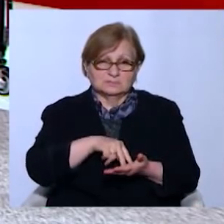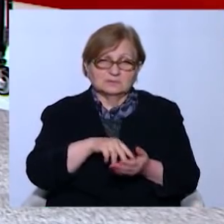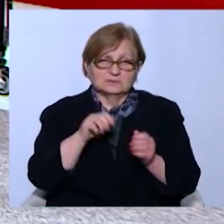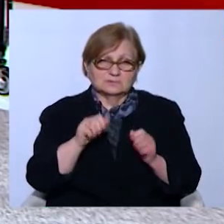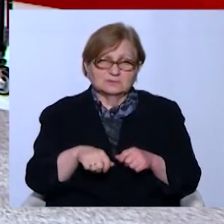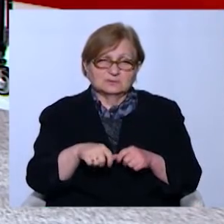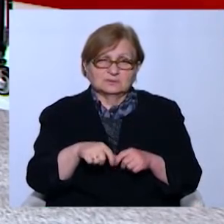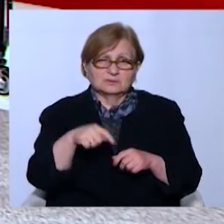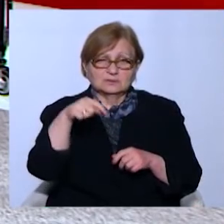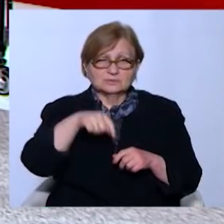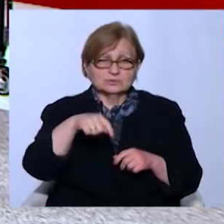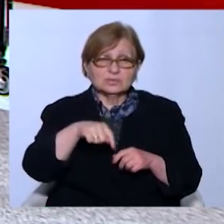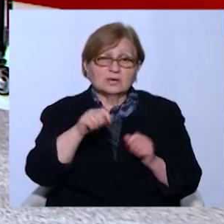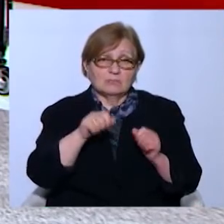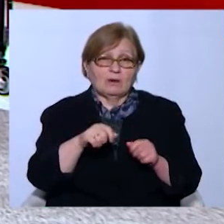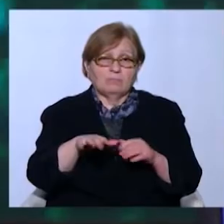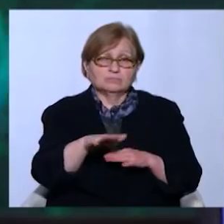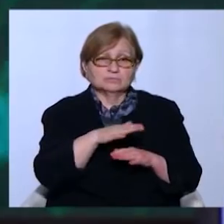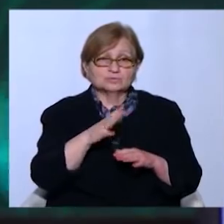შეიძლება ფუძეში ქონდეს ხუთკუთხედი.